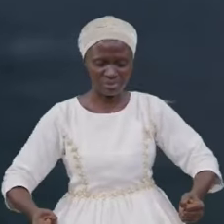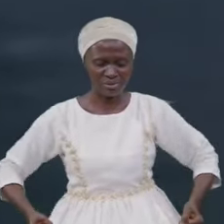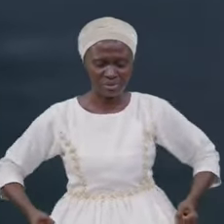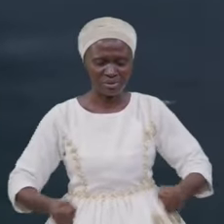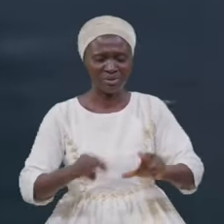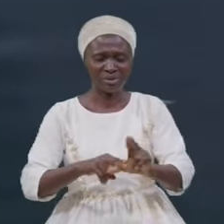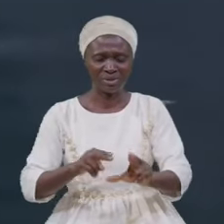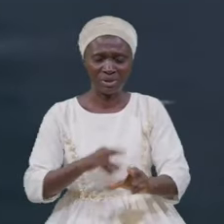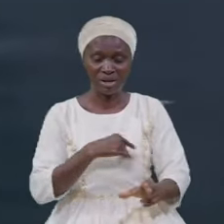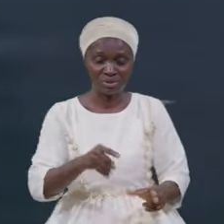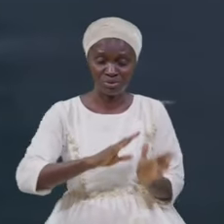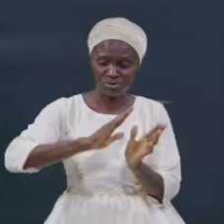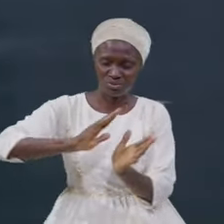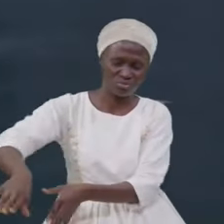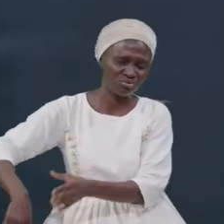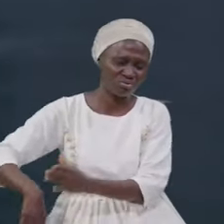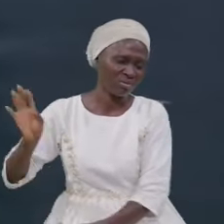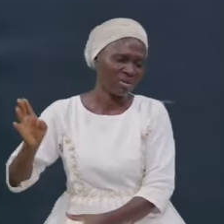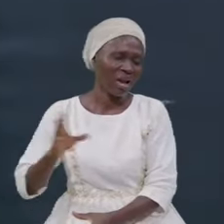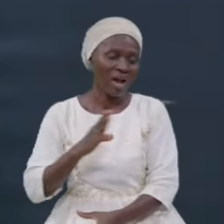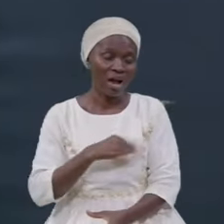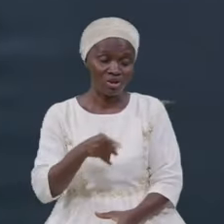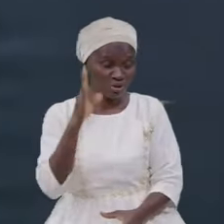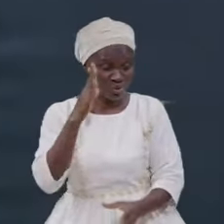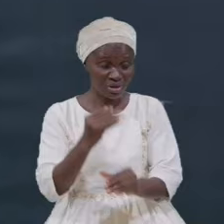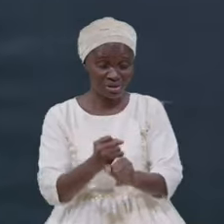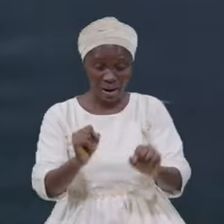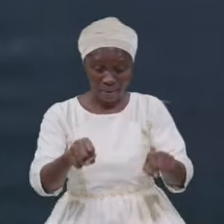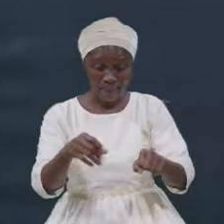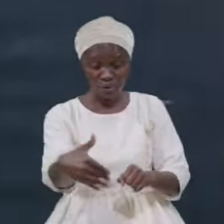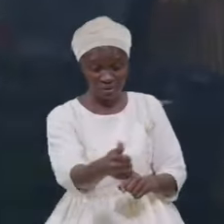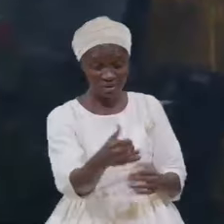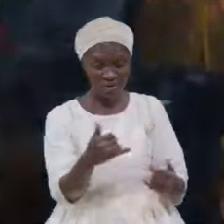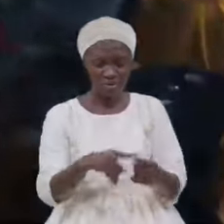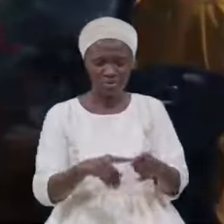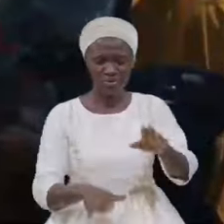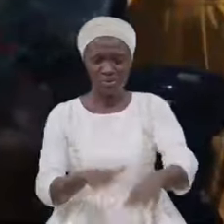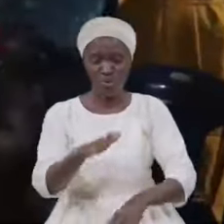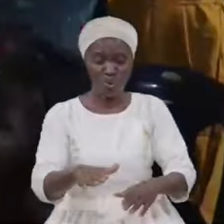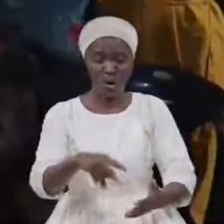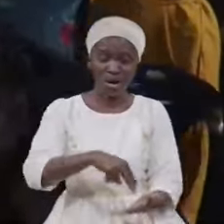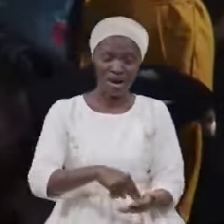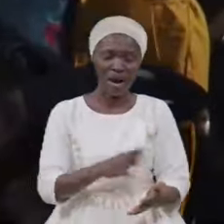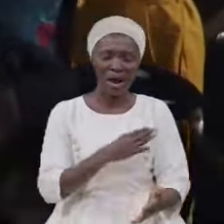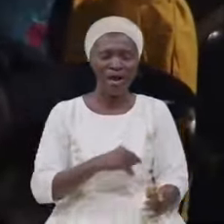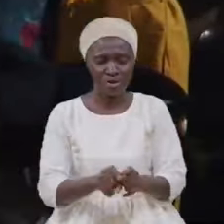maintenant, de marcher, de te lever, même de courir au nom de Jésus.